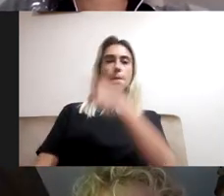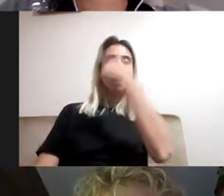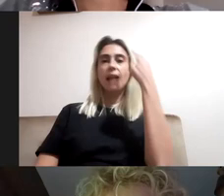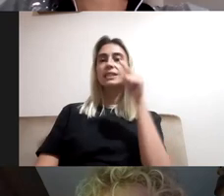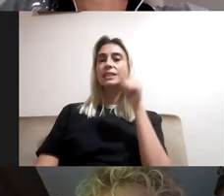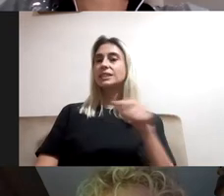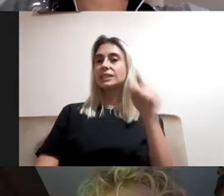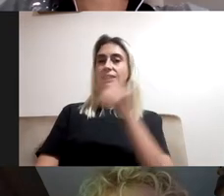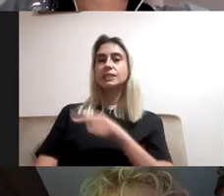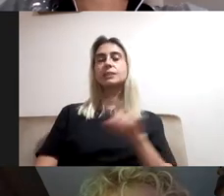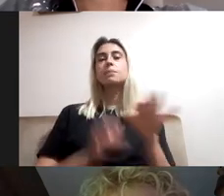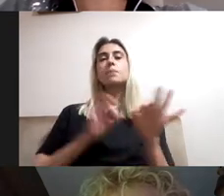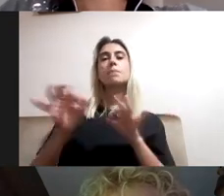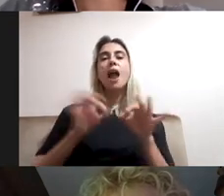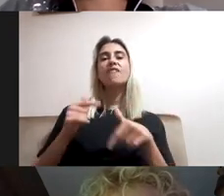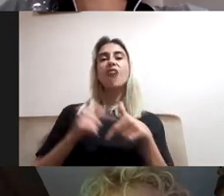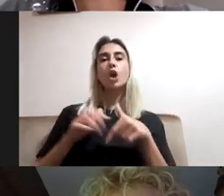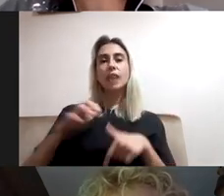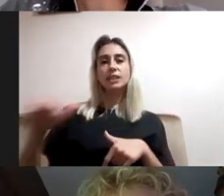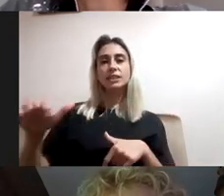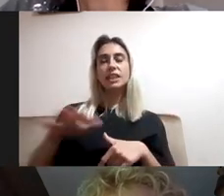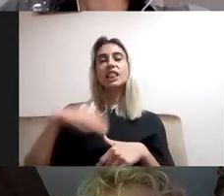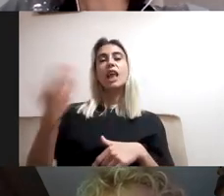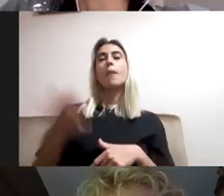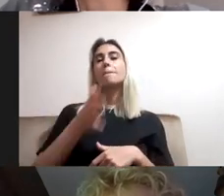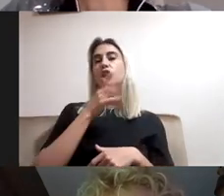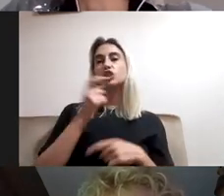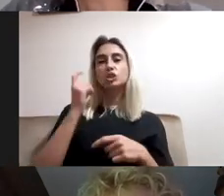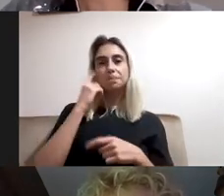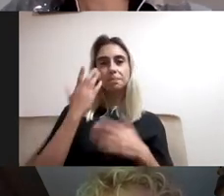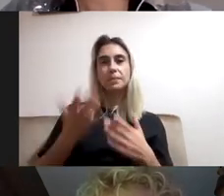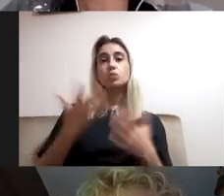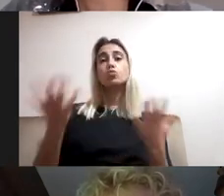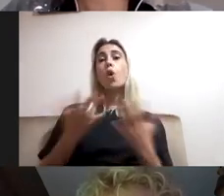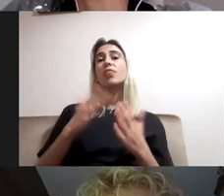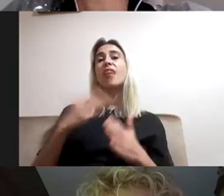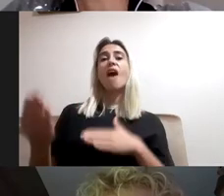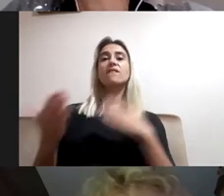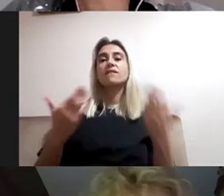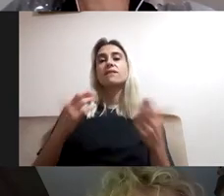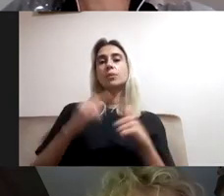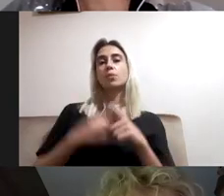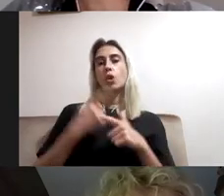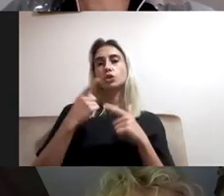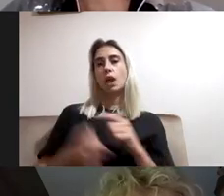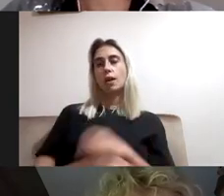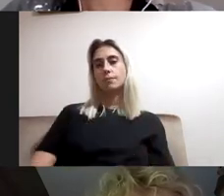mimarlık fakültemizin ve diğer bilişim, evet, çok taraflı bir proje belediye falan.